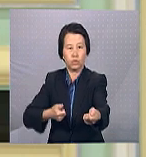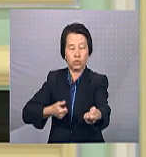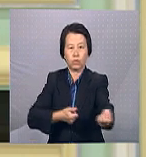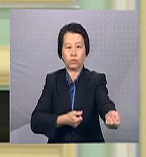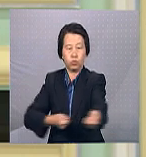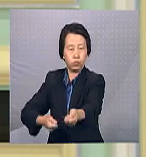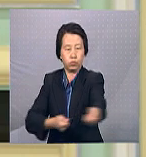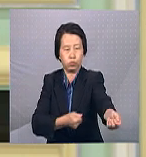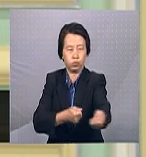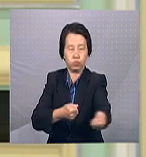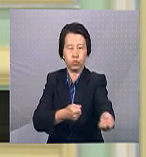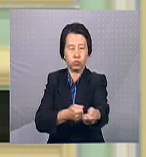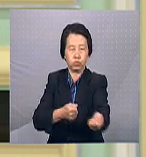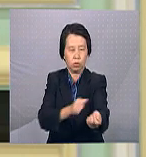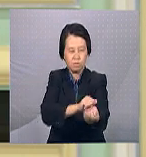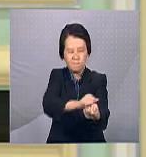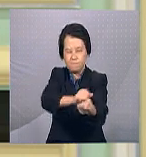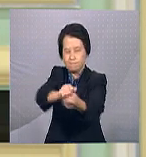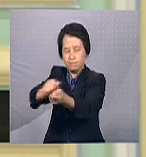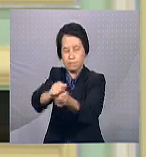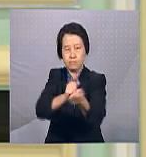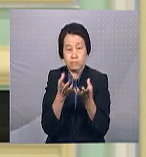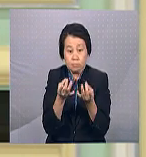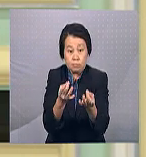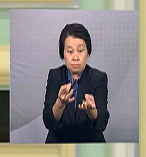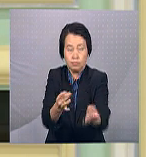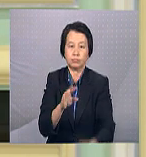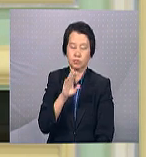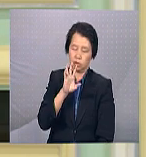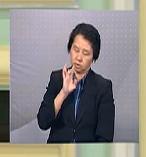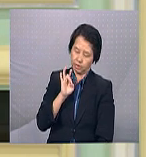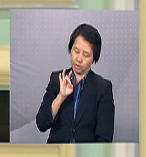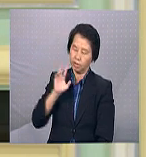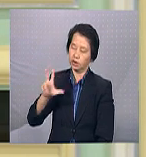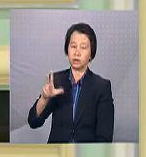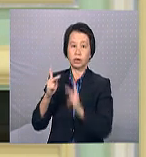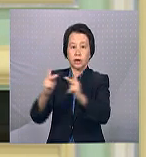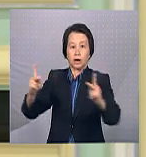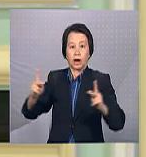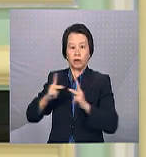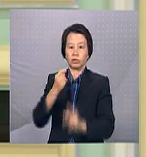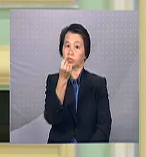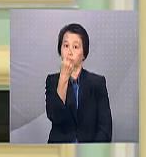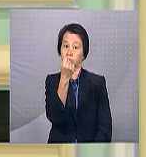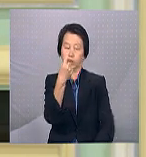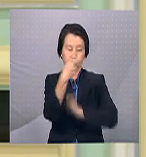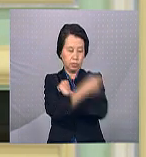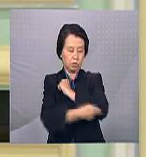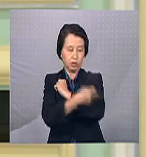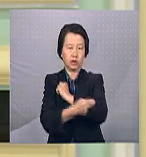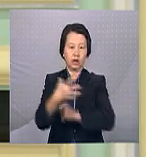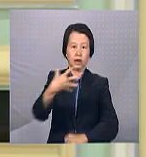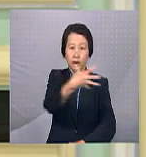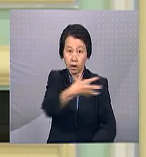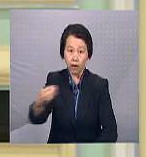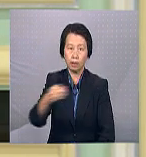proses Nyah Cemar telah dilaksanakan di 83 kawasan di 11 negeri termasuk